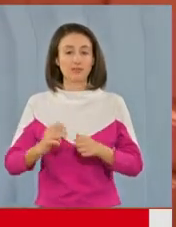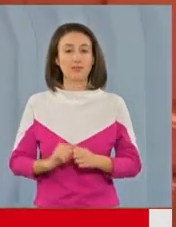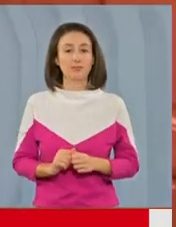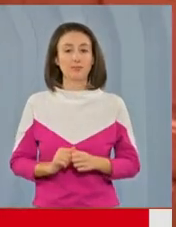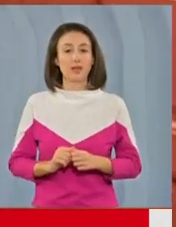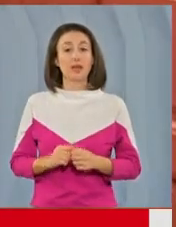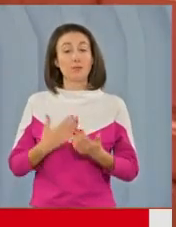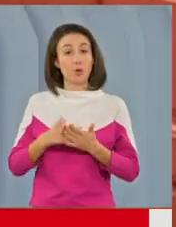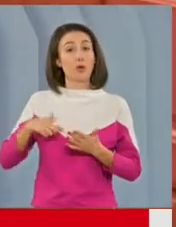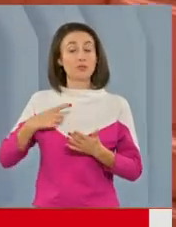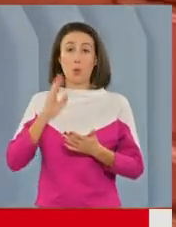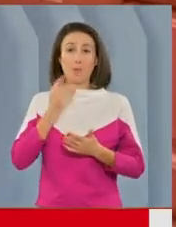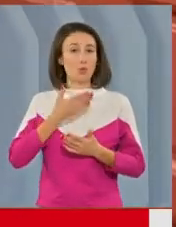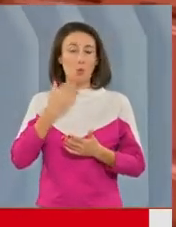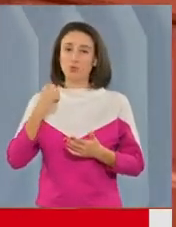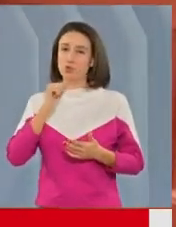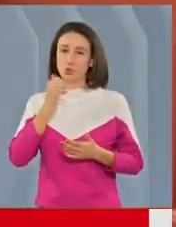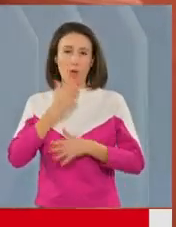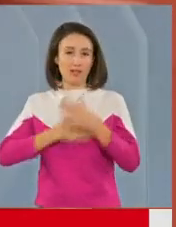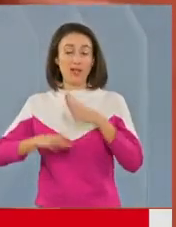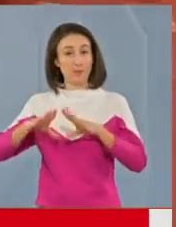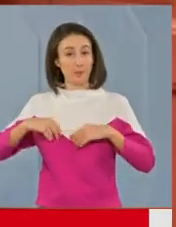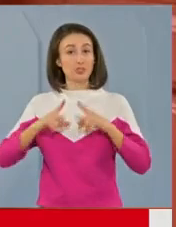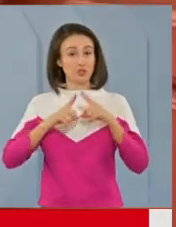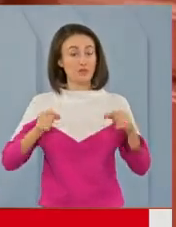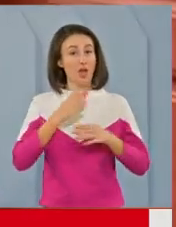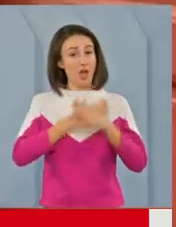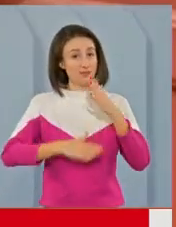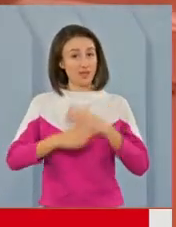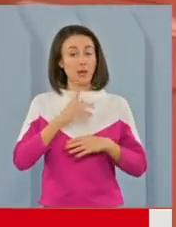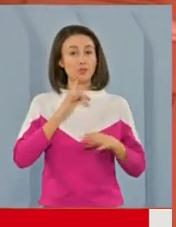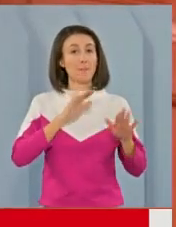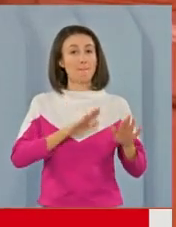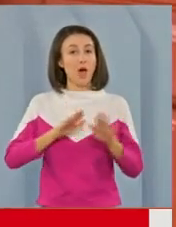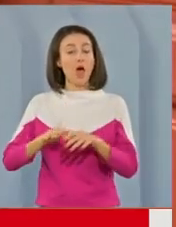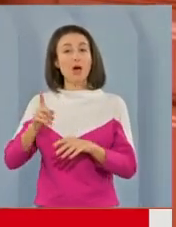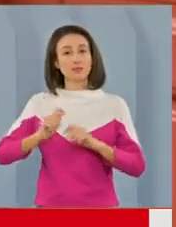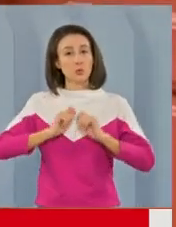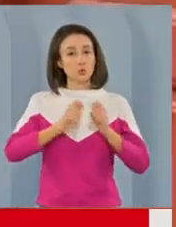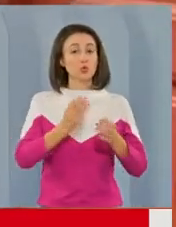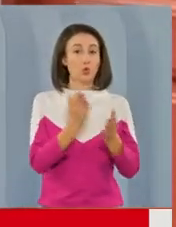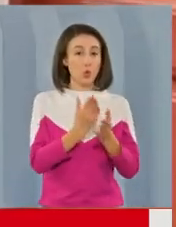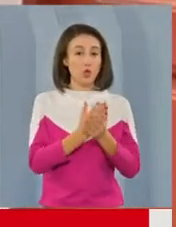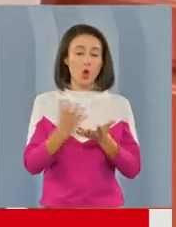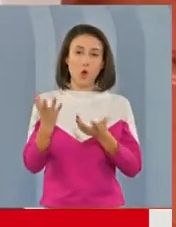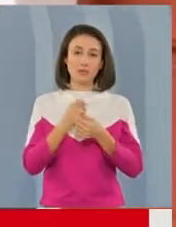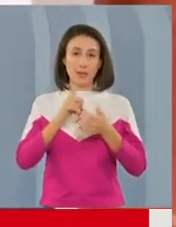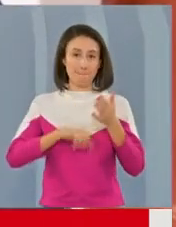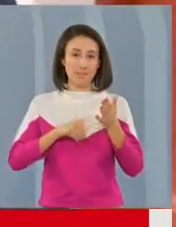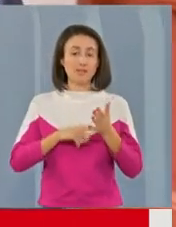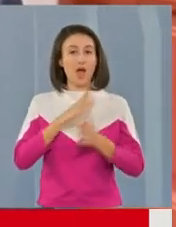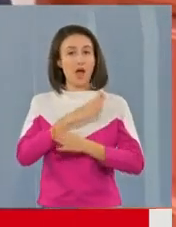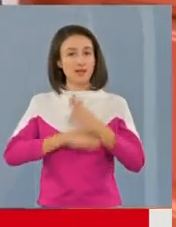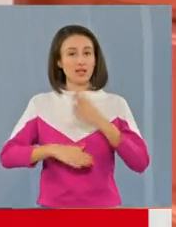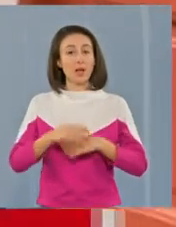există oameni care nu au niciun handicap și primesc certificate de handicap și de parcare. El a depus dosarul pentru a obține pensia de